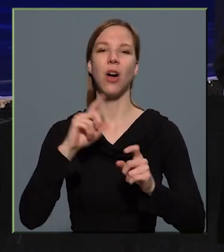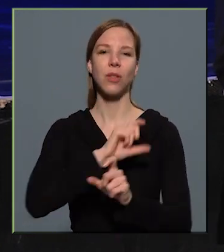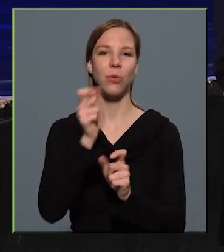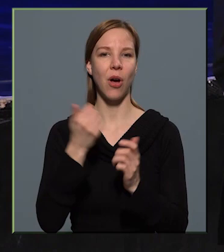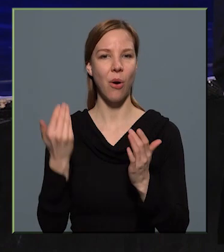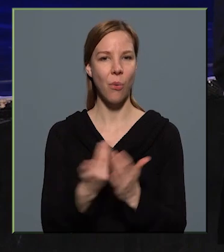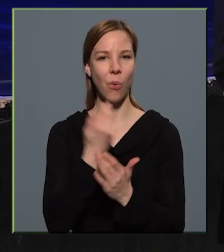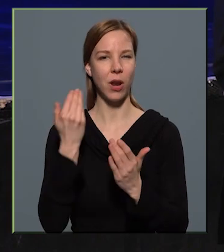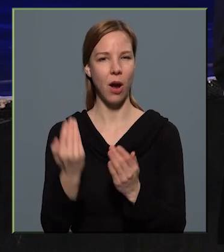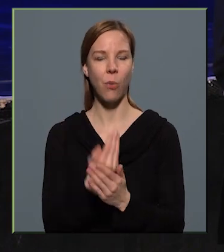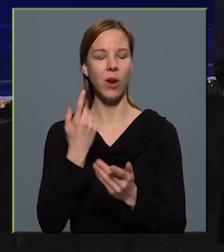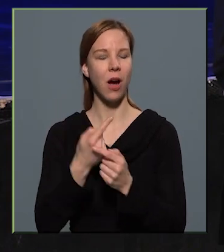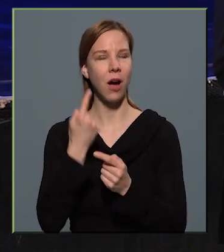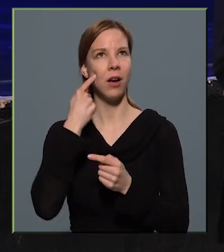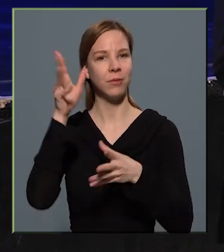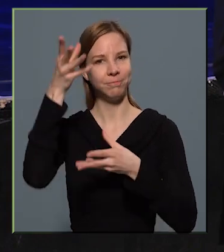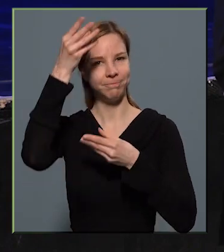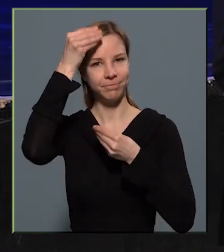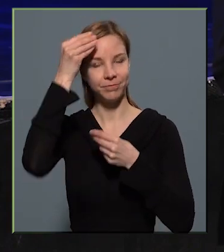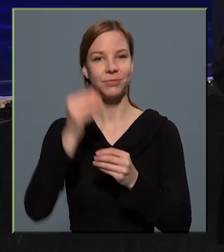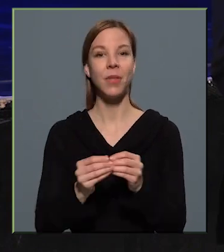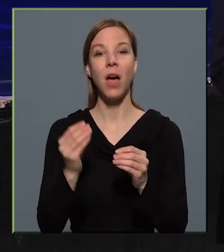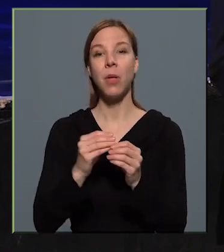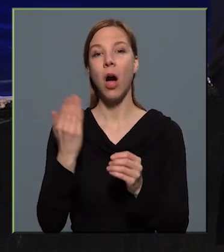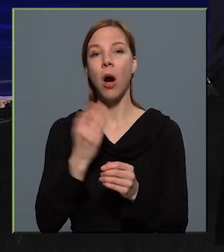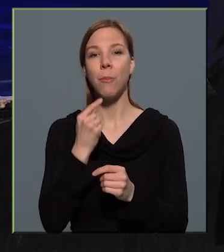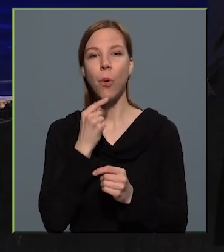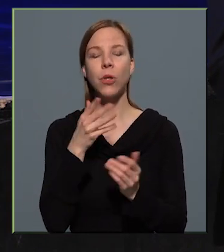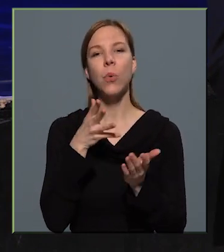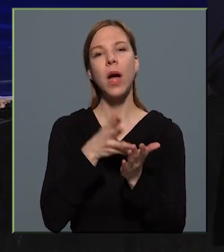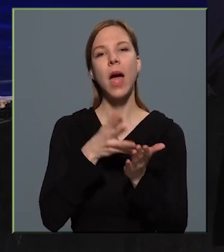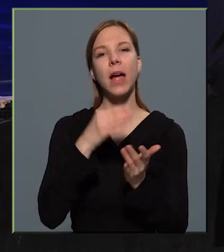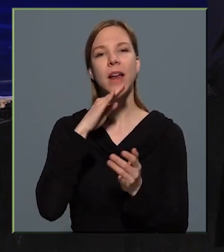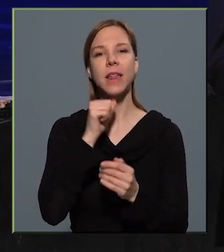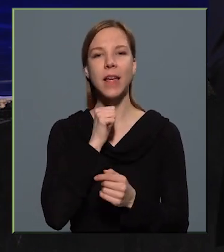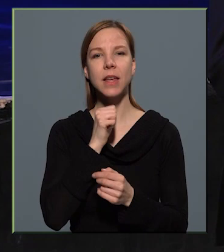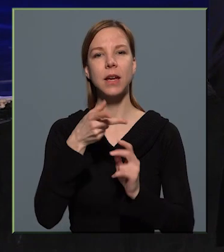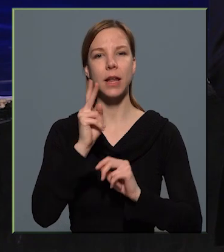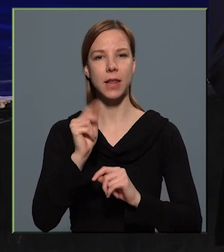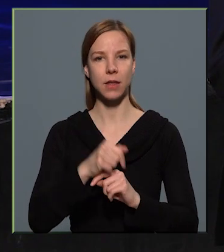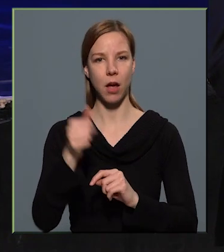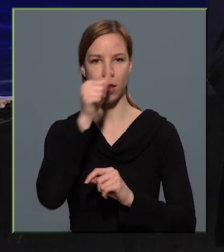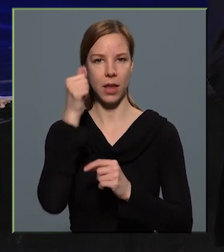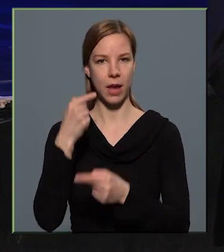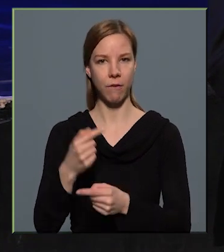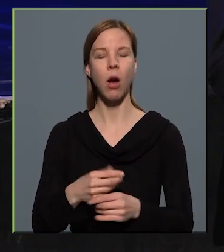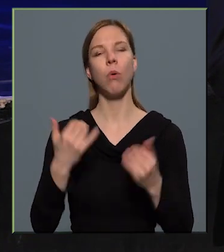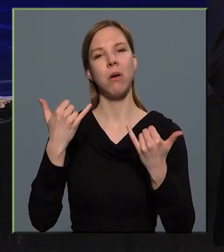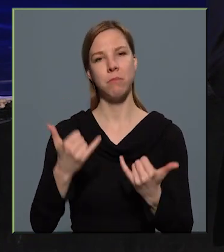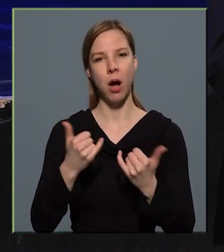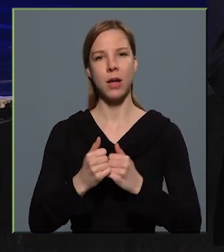máig visszahangzó erővel. Mert ha kimondjuk Egerszegi Krisztina nevét, ma is átérezzük azokat a